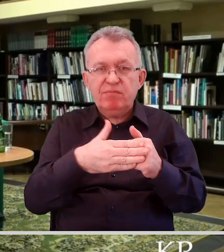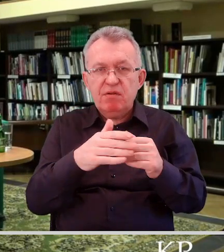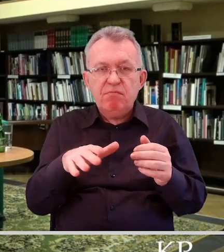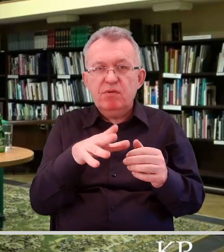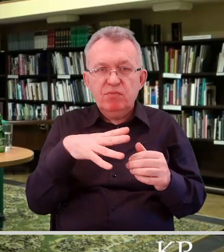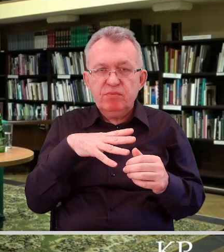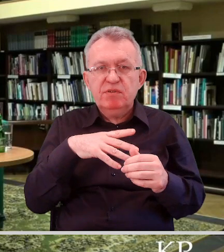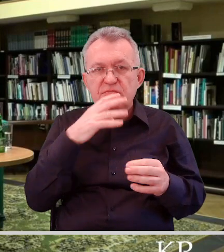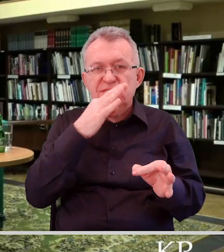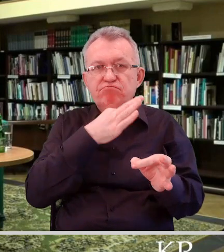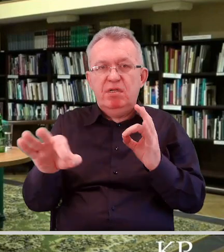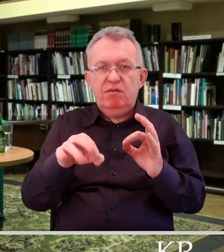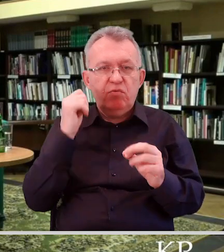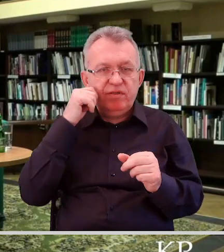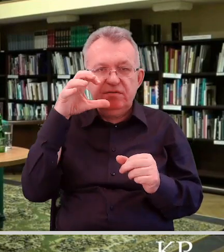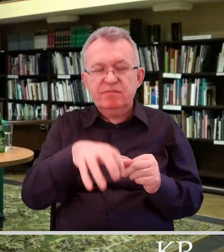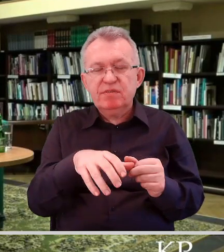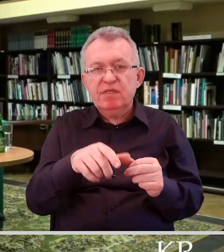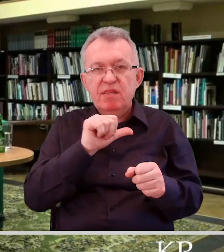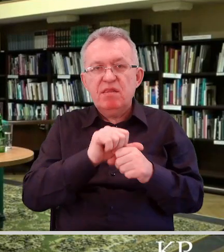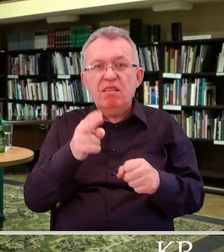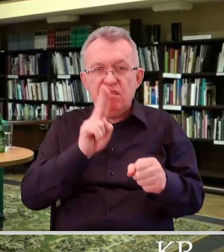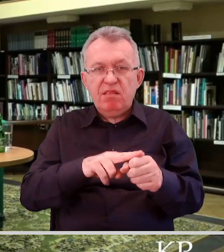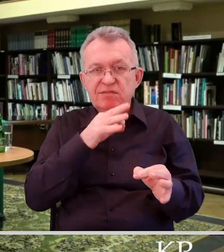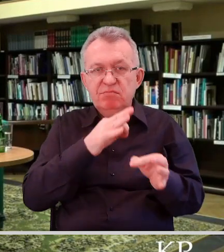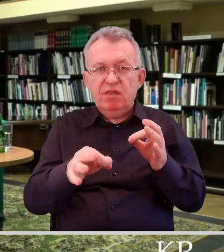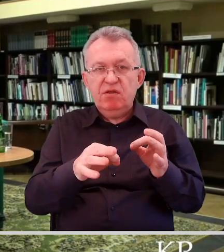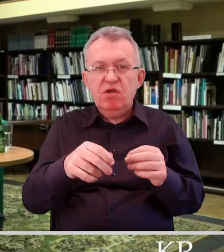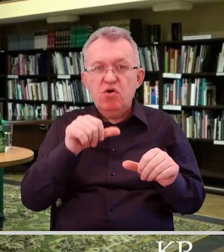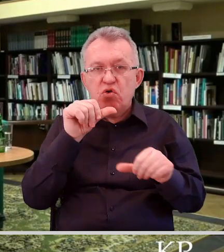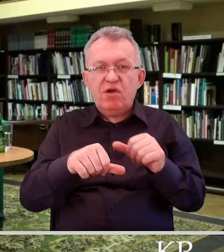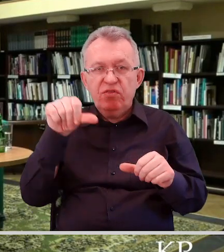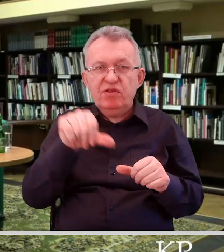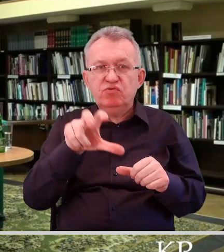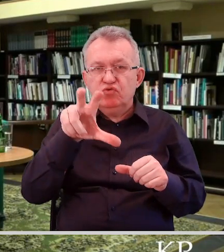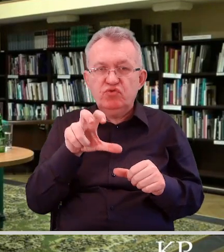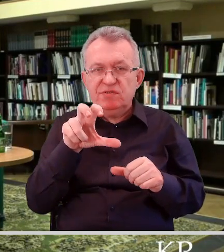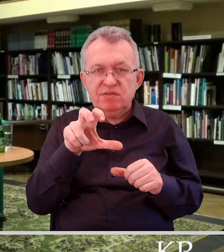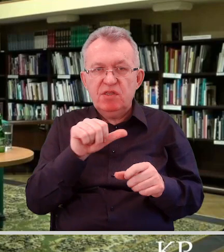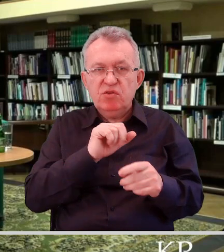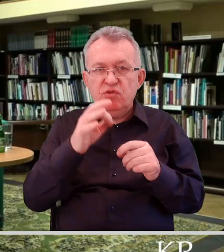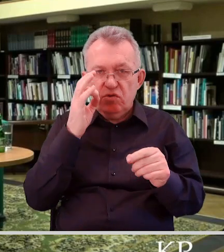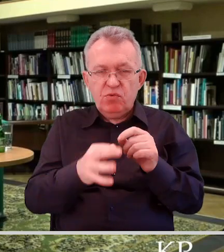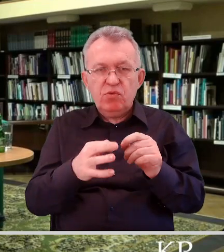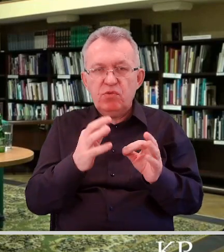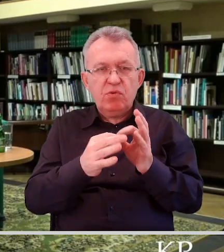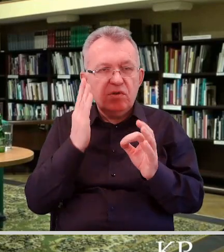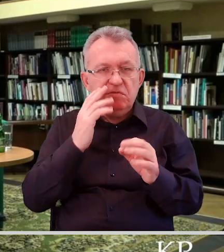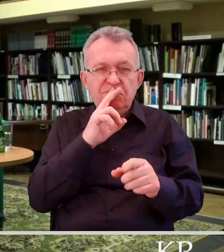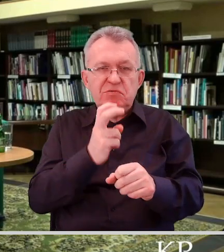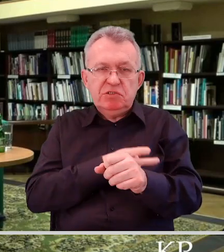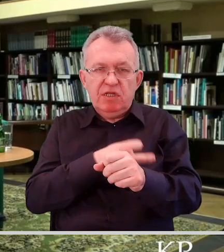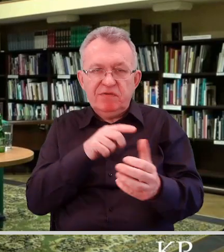została spalona. Także jest data jej spalenia, to był rok 1300. Jest konkretna data, już nie pamiętam, chyba to był